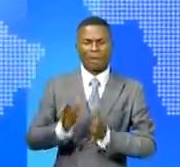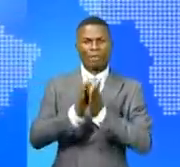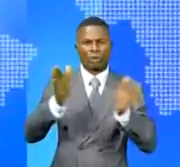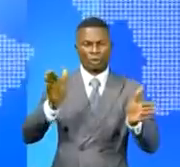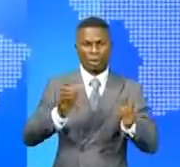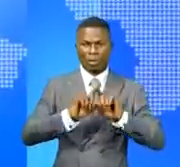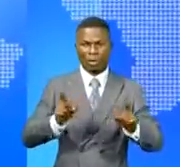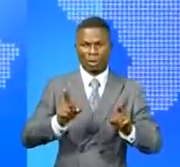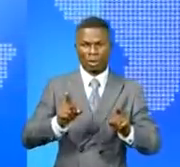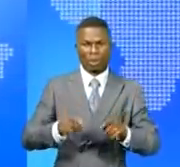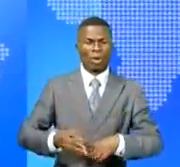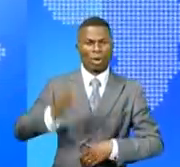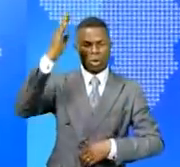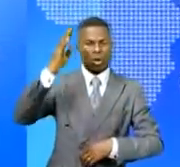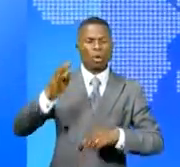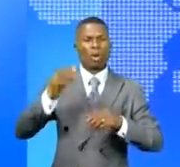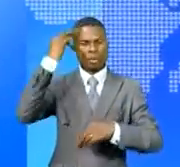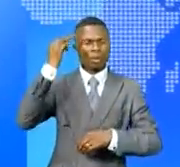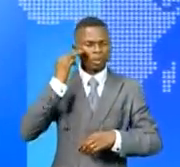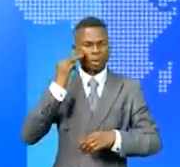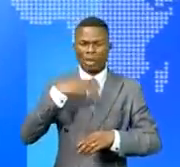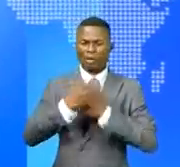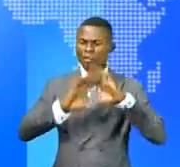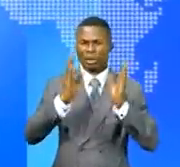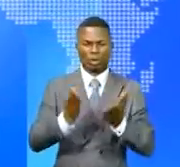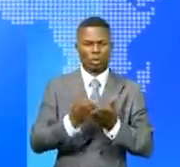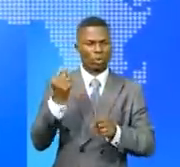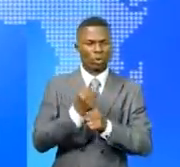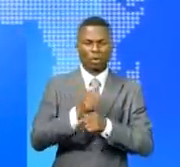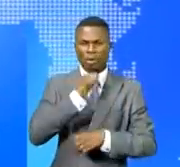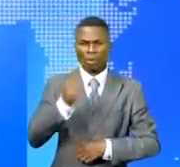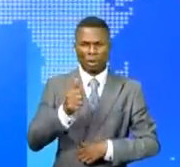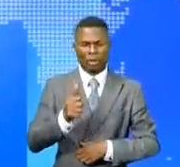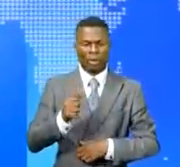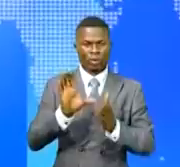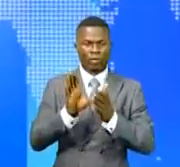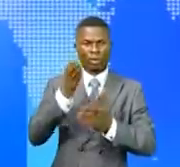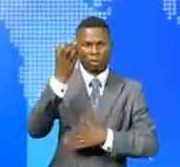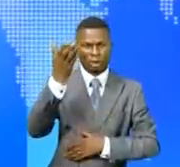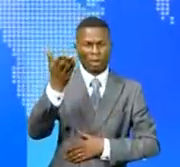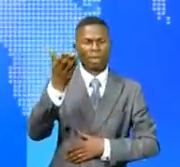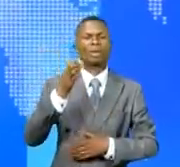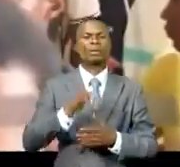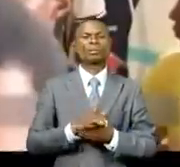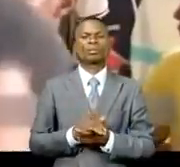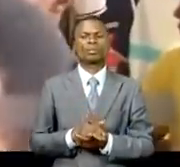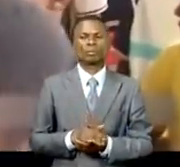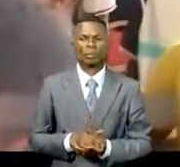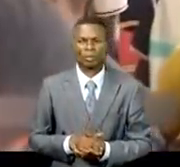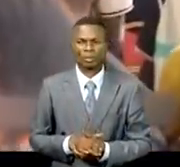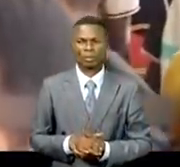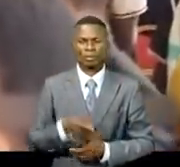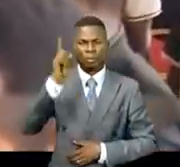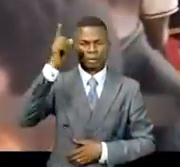car la taille du gouvernement ne pourra pas contenir tous les Congolais. Bobo Anan Mokondi pour les commentaires. Sortie du